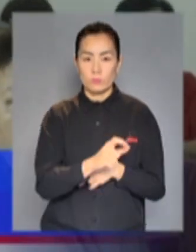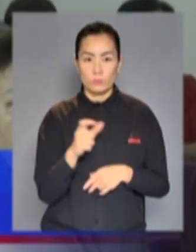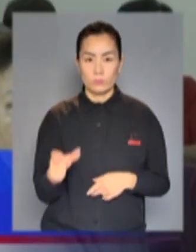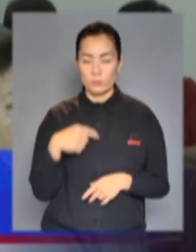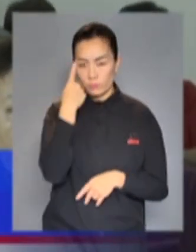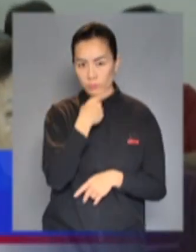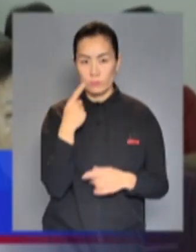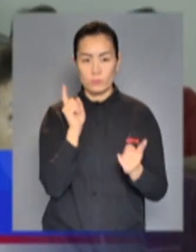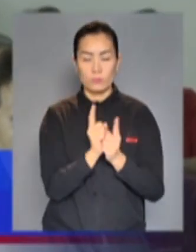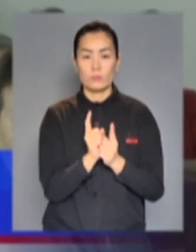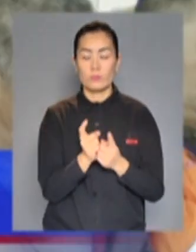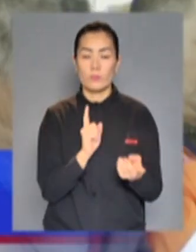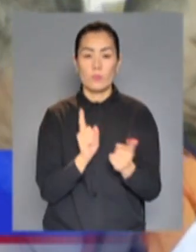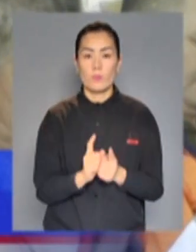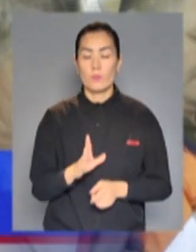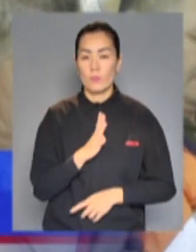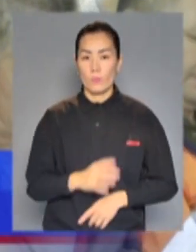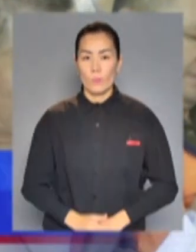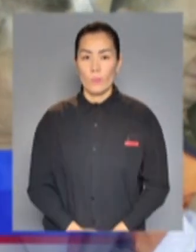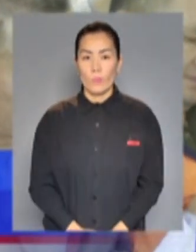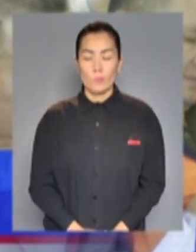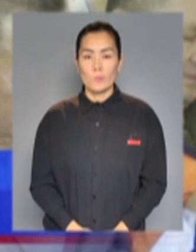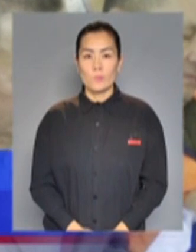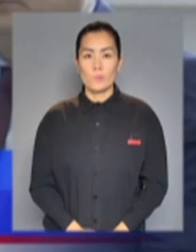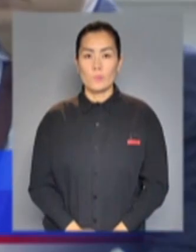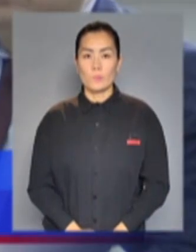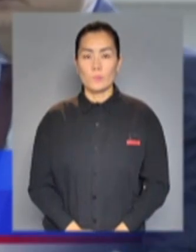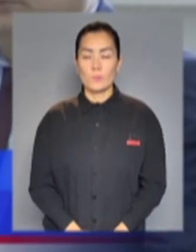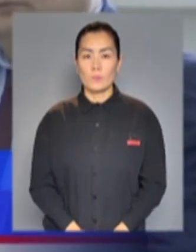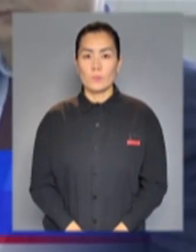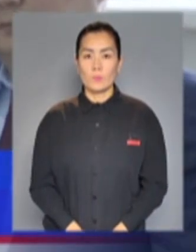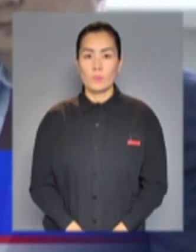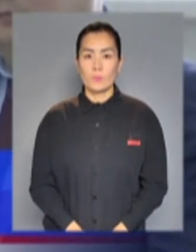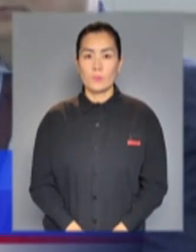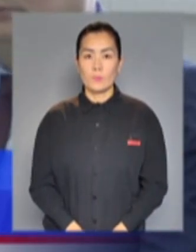тұрғындардың жекелеген сұрақтары бойынша қабылдау өткізді. Сұңқар Көшеков, Индер ауданынан.